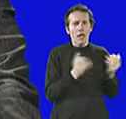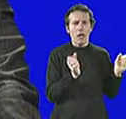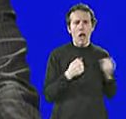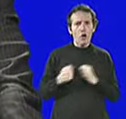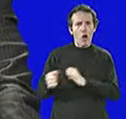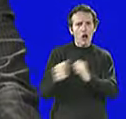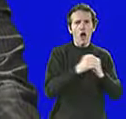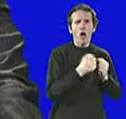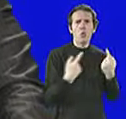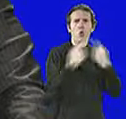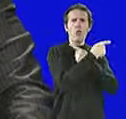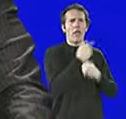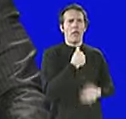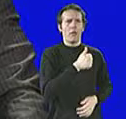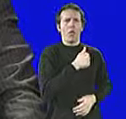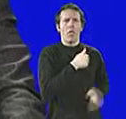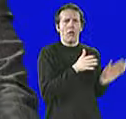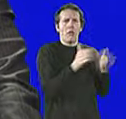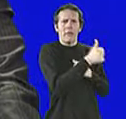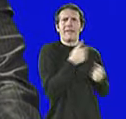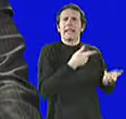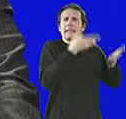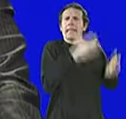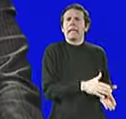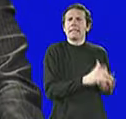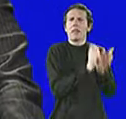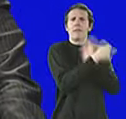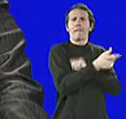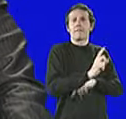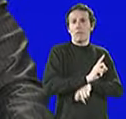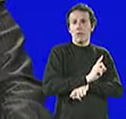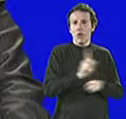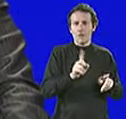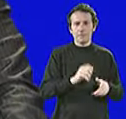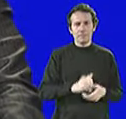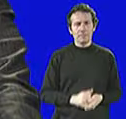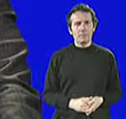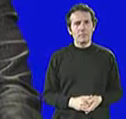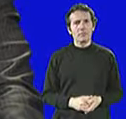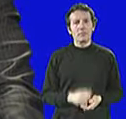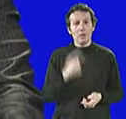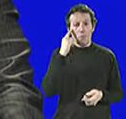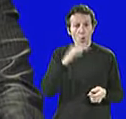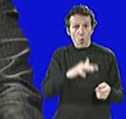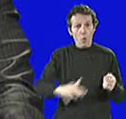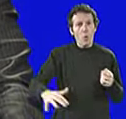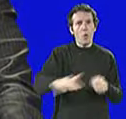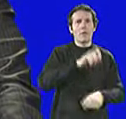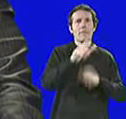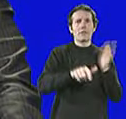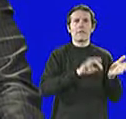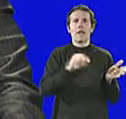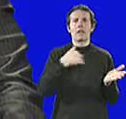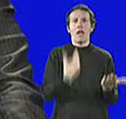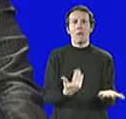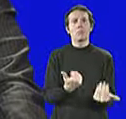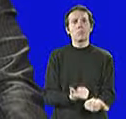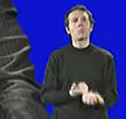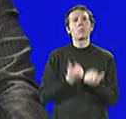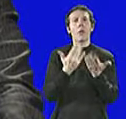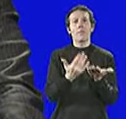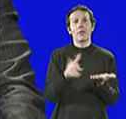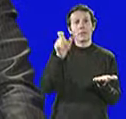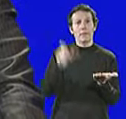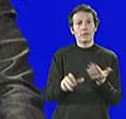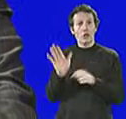entre amis dans les conseils d'administration. C'est pour cette France que je propose que désormais un représentant